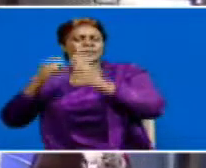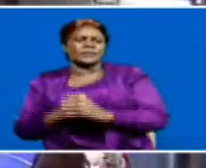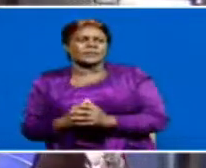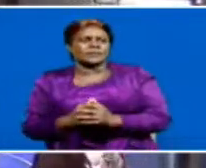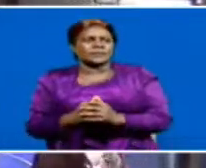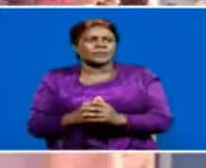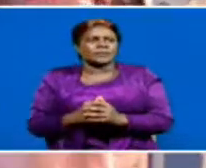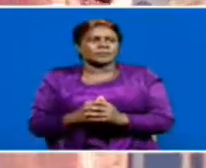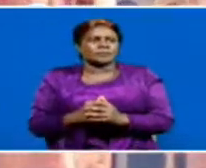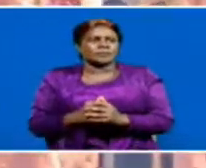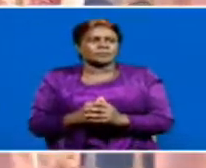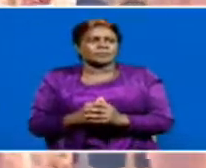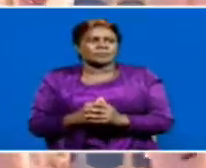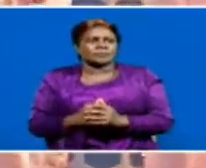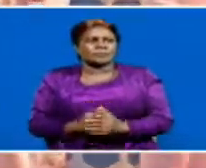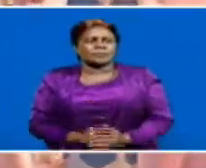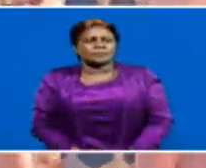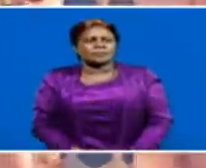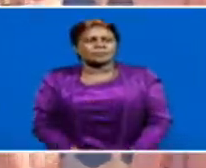Eugene Kavune.